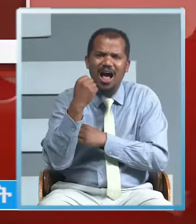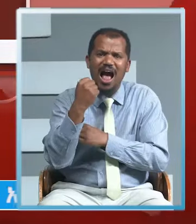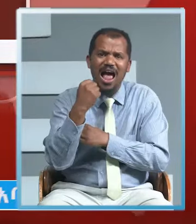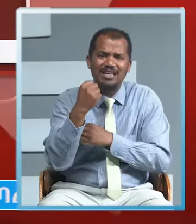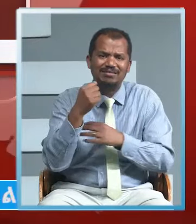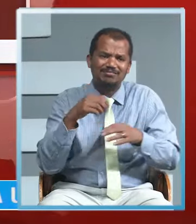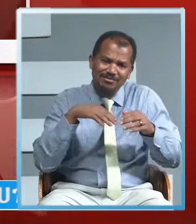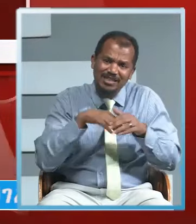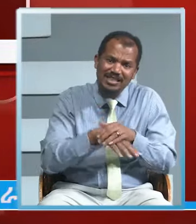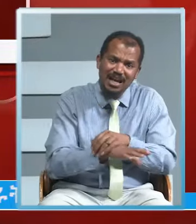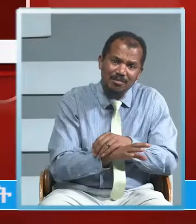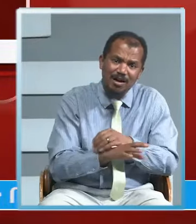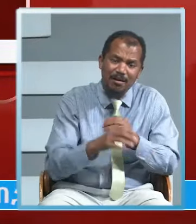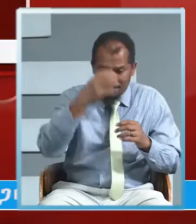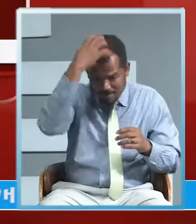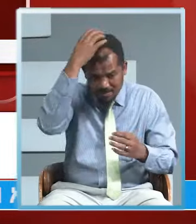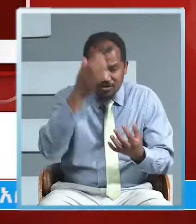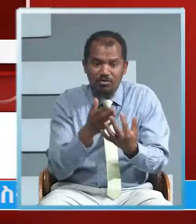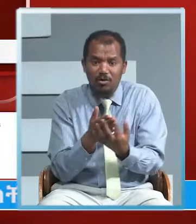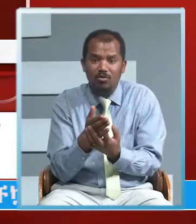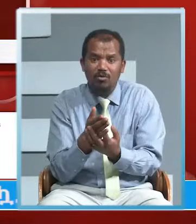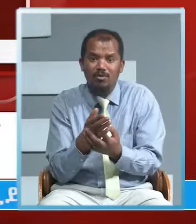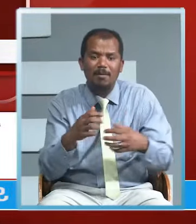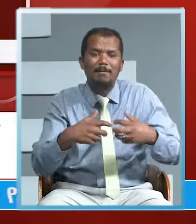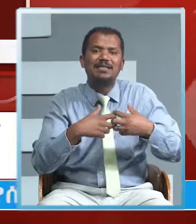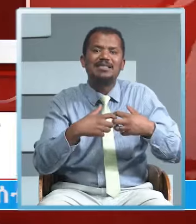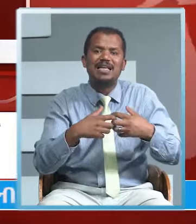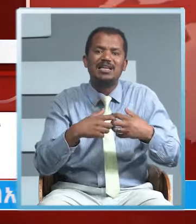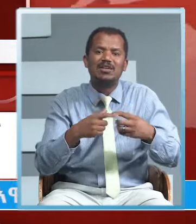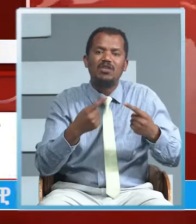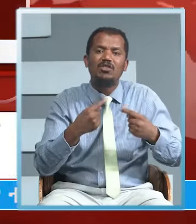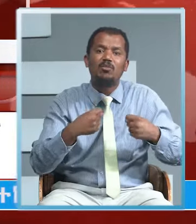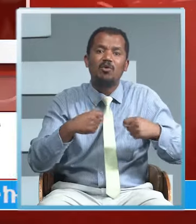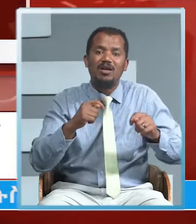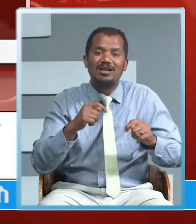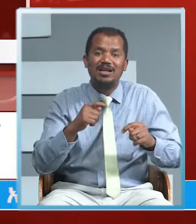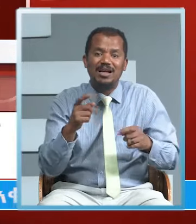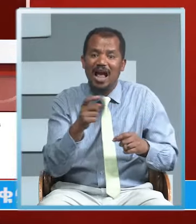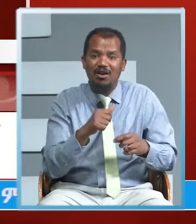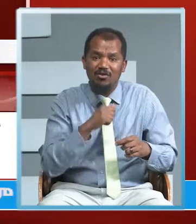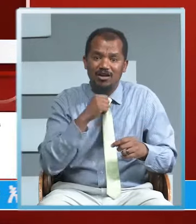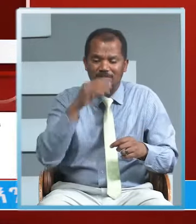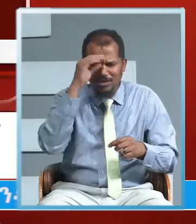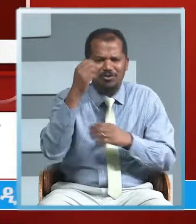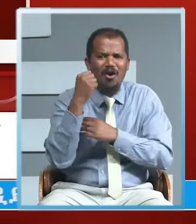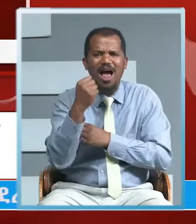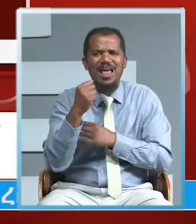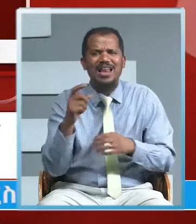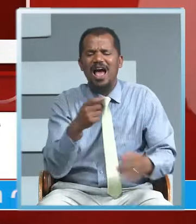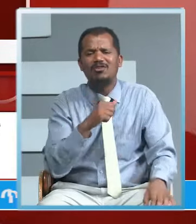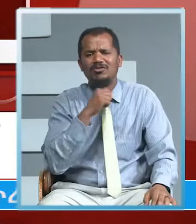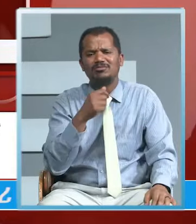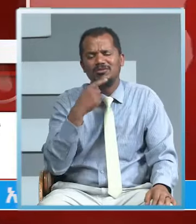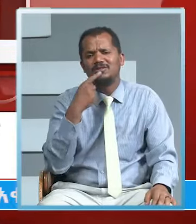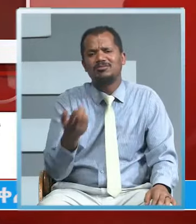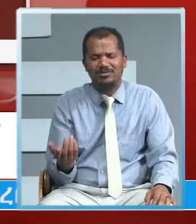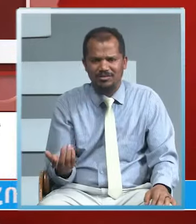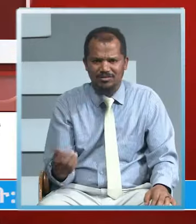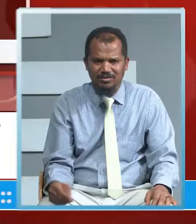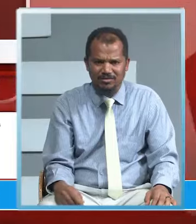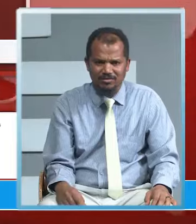አደራጅተን ብንገባ በመንግስት በኩል በመሳሪያ የተሞከረው ካልወረደ በሰው ኃይል ጉልበት አይወርድም የሚል ማደማደ መሄድ ነው።